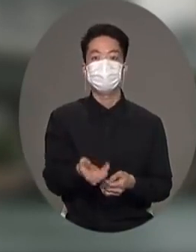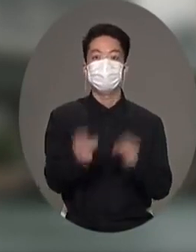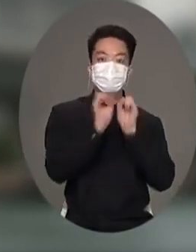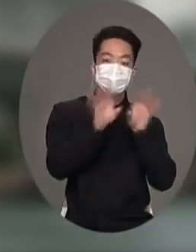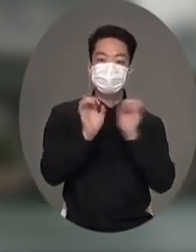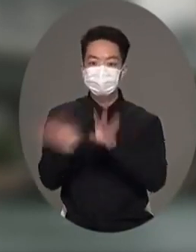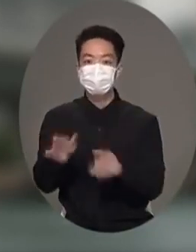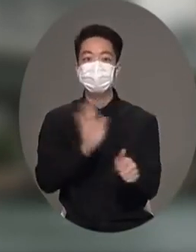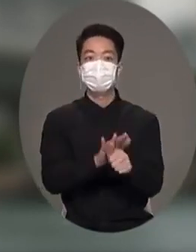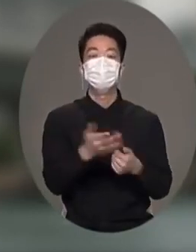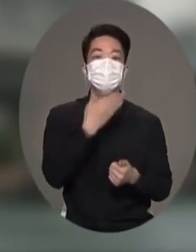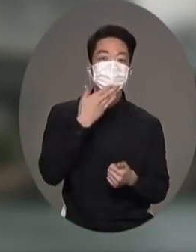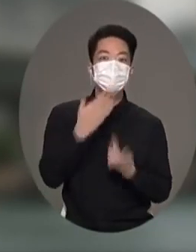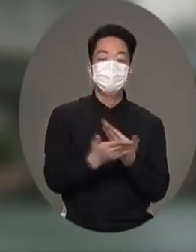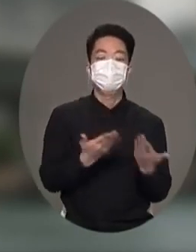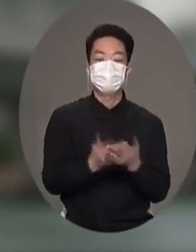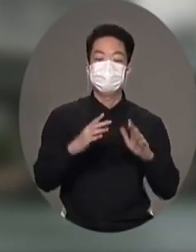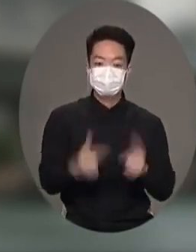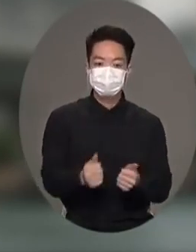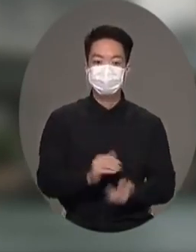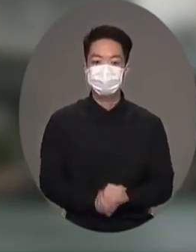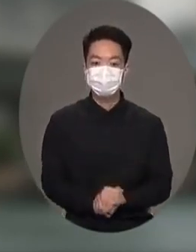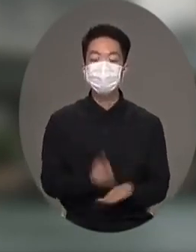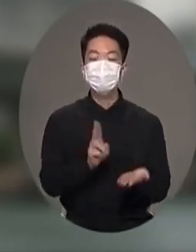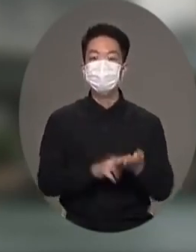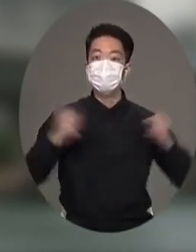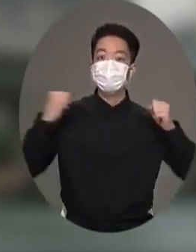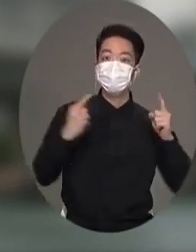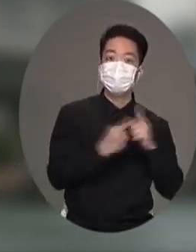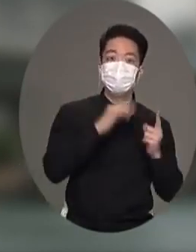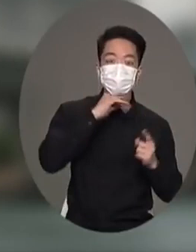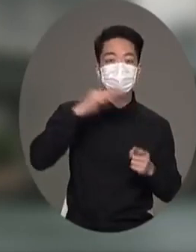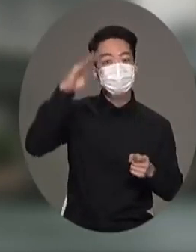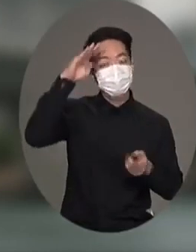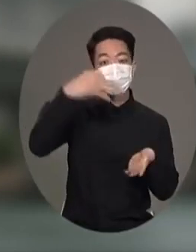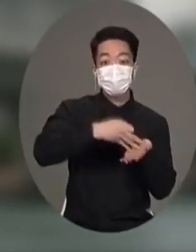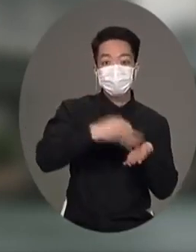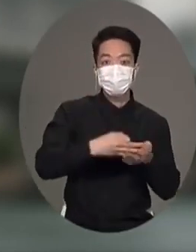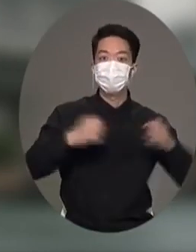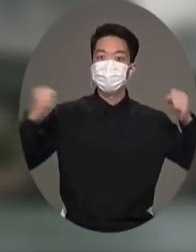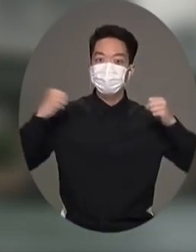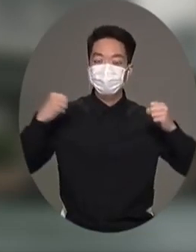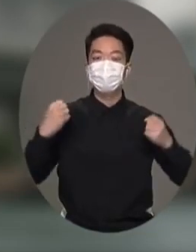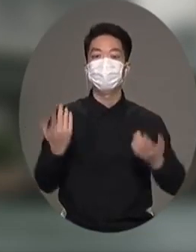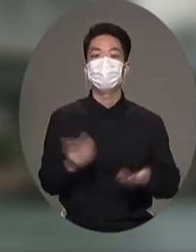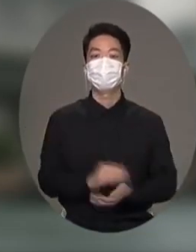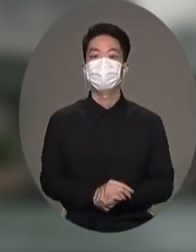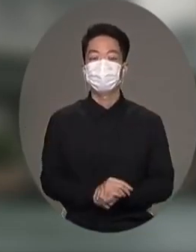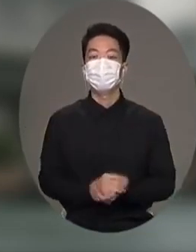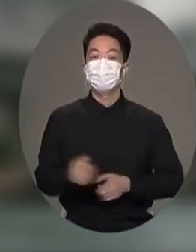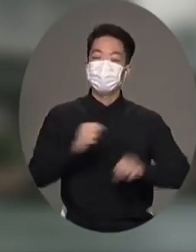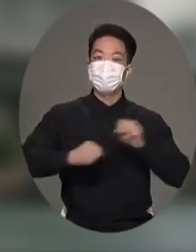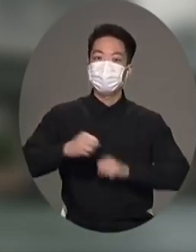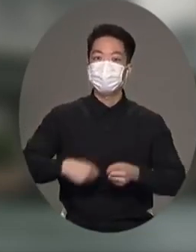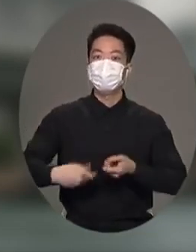人拉回正軌。他又說，相信運動員如果投考警隊，有體能和紀律性的優勢，